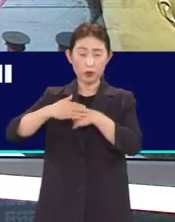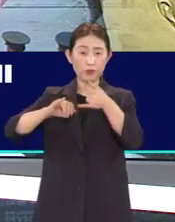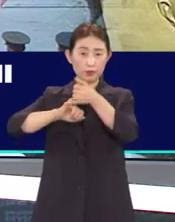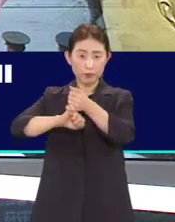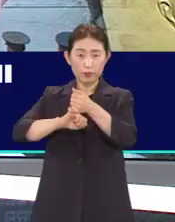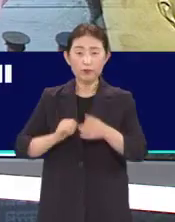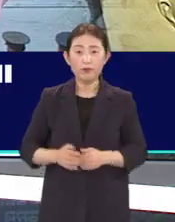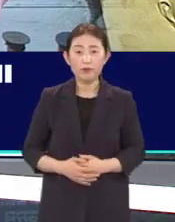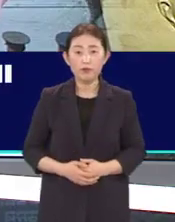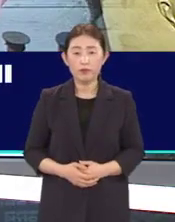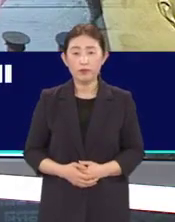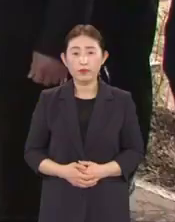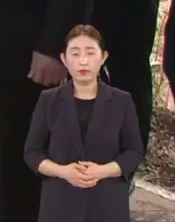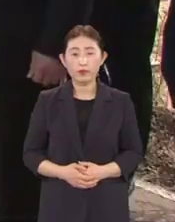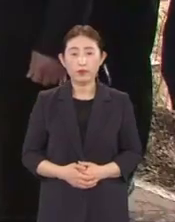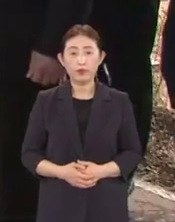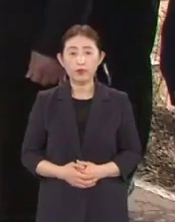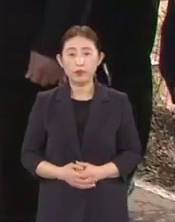기자입니다